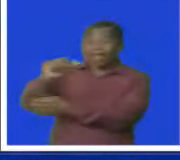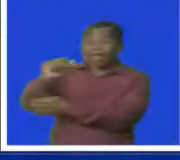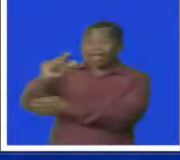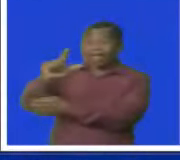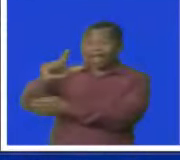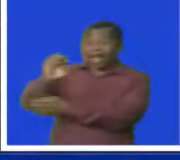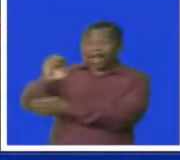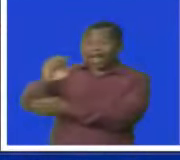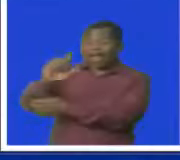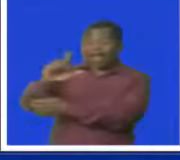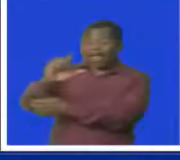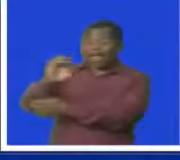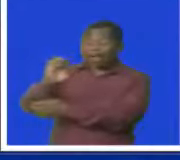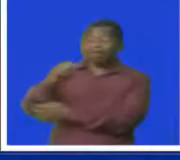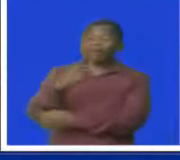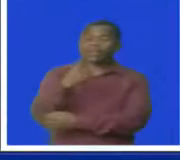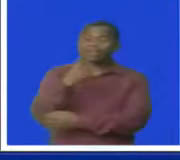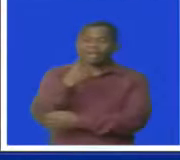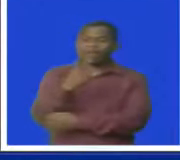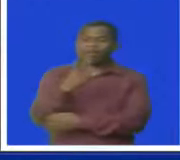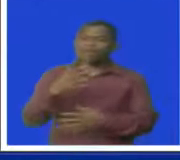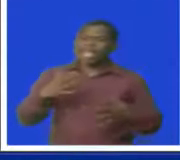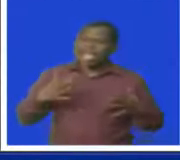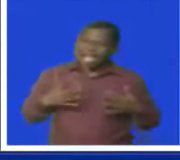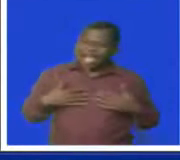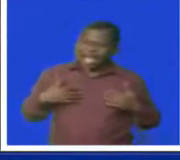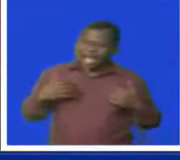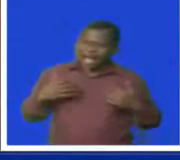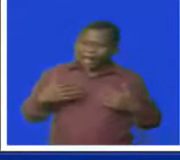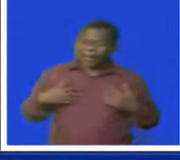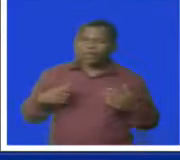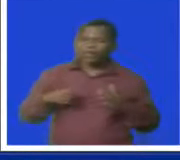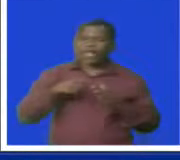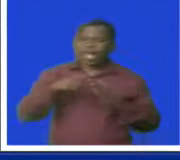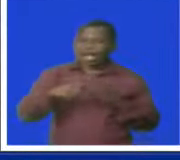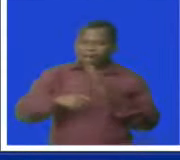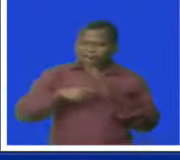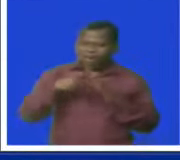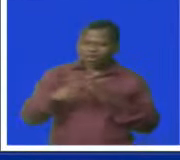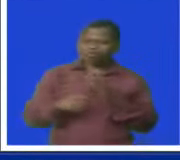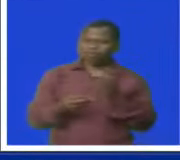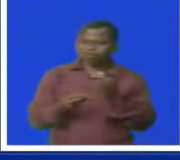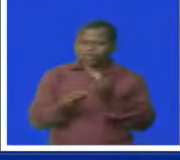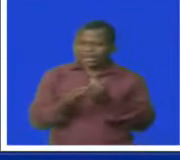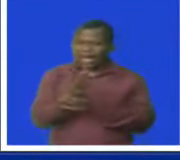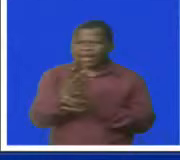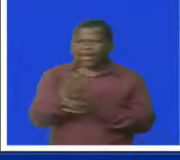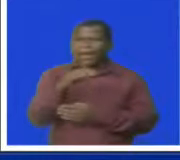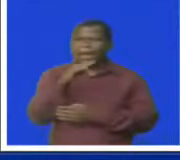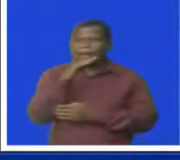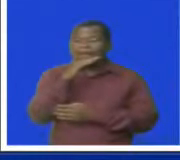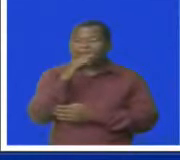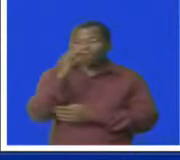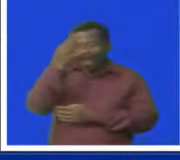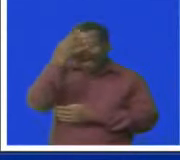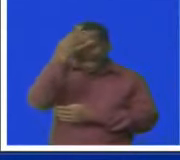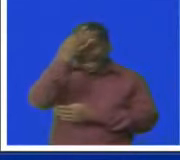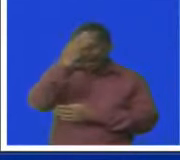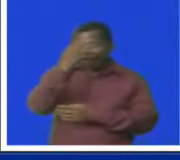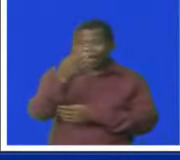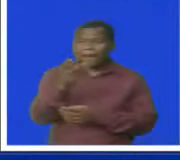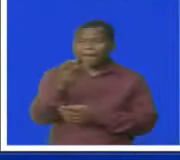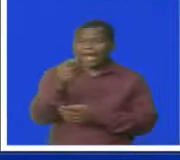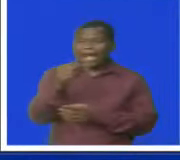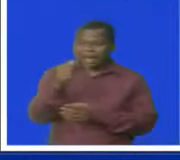kabusha le msebenzi lokwehlisa-ke netindleko uhulumende kuletha imandi yesiveni. So mile benguni isebenzise imali lengetulu kwa